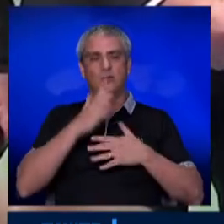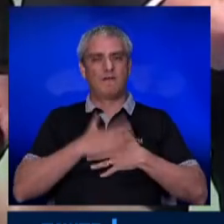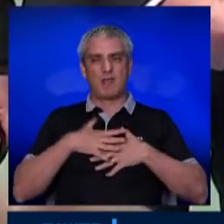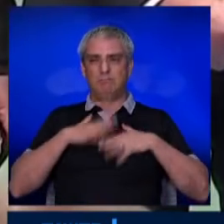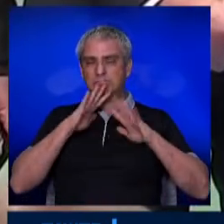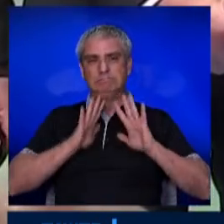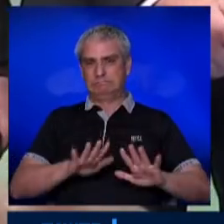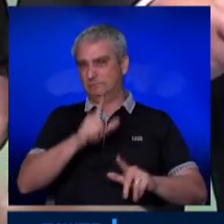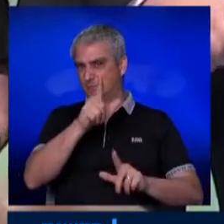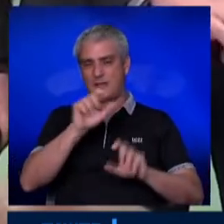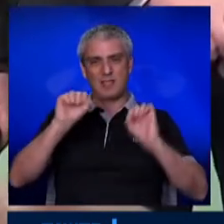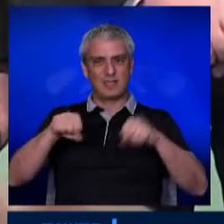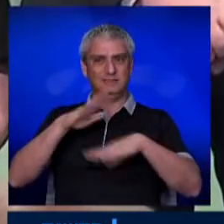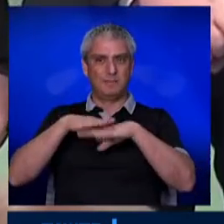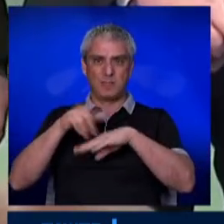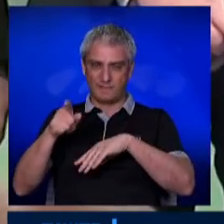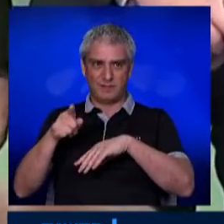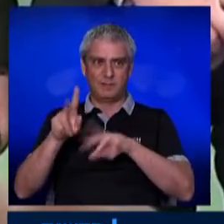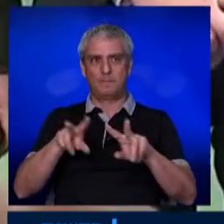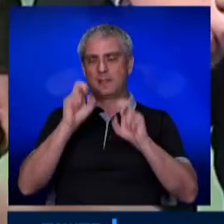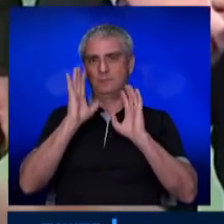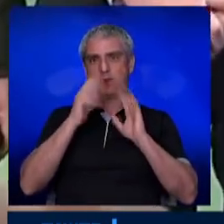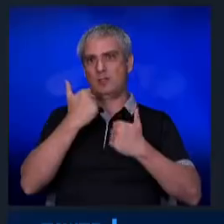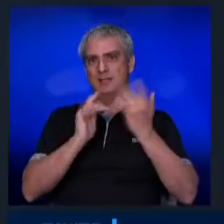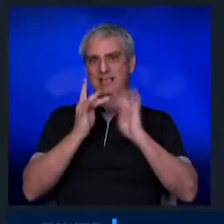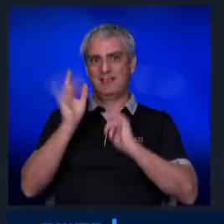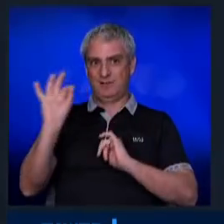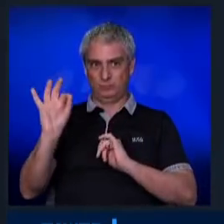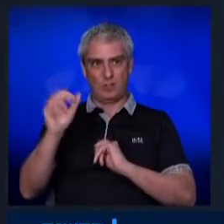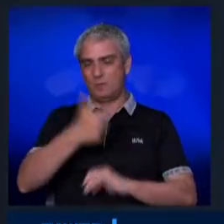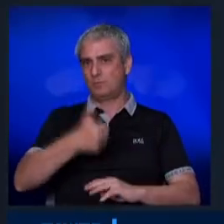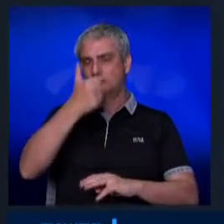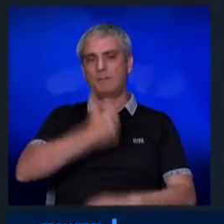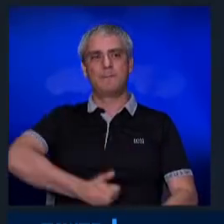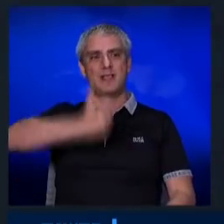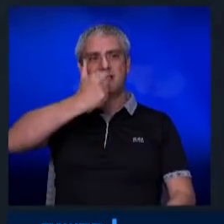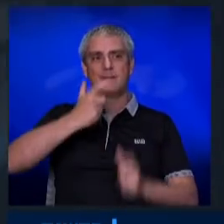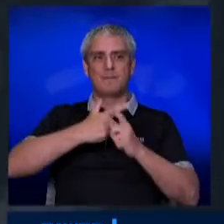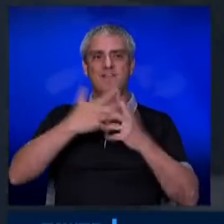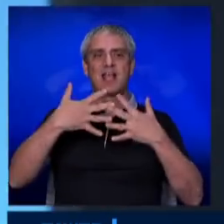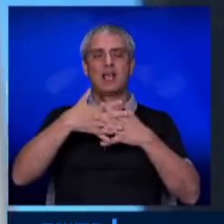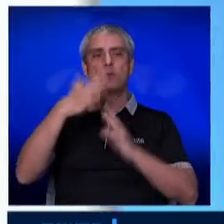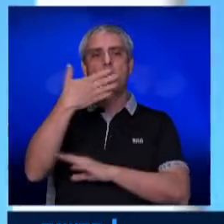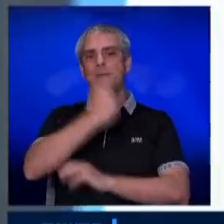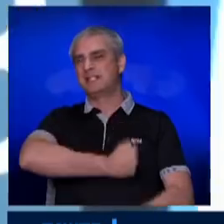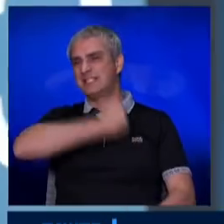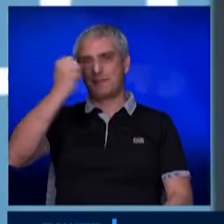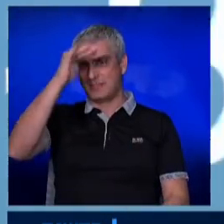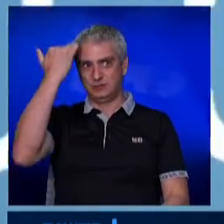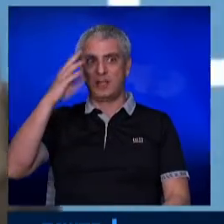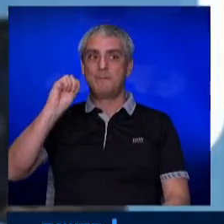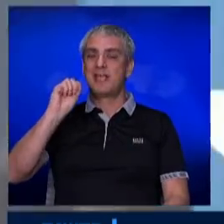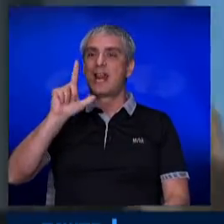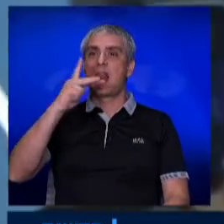רבים בציבור מהנשיא המכהן, מנצלים היטב יריביו, ובראשם מנהיגת מפלגת האיחוד הלאומי הימנית קיצונית מרין